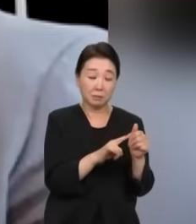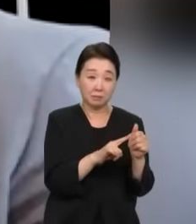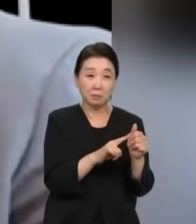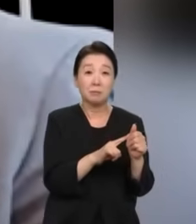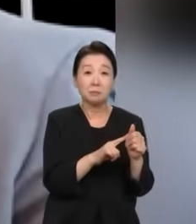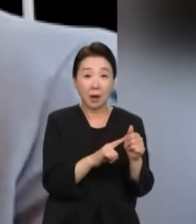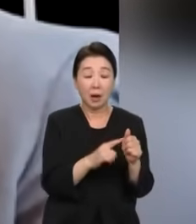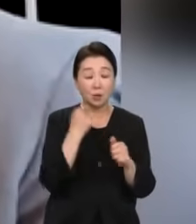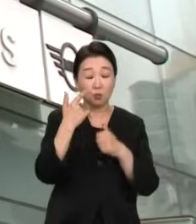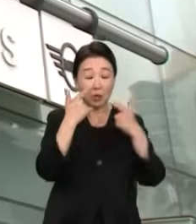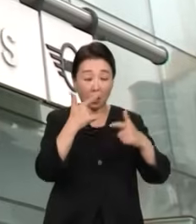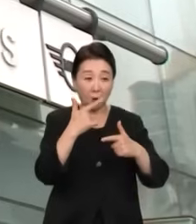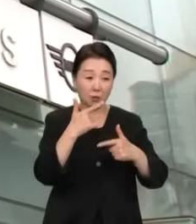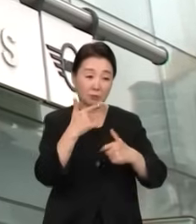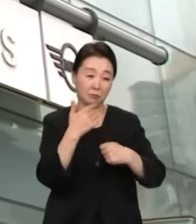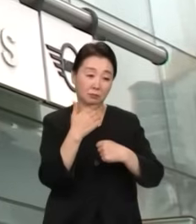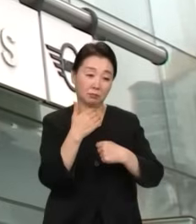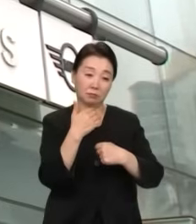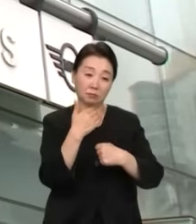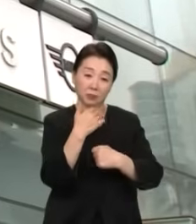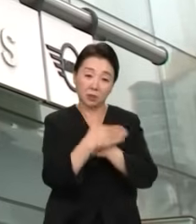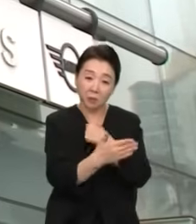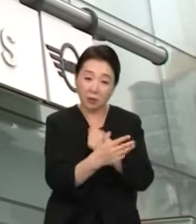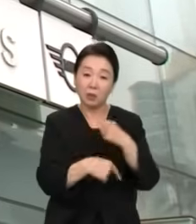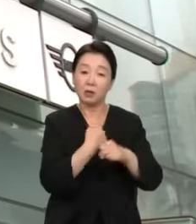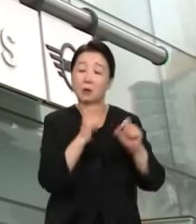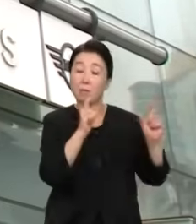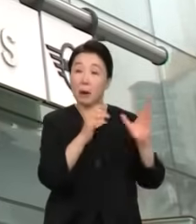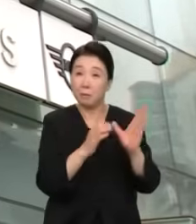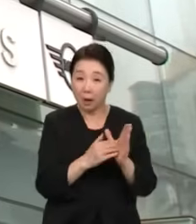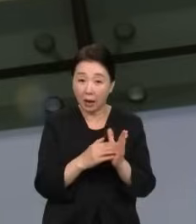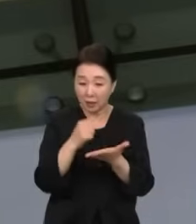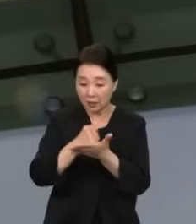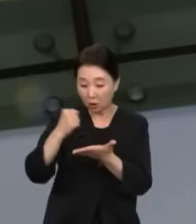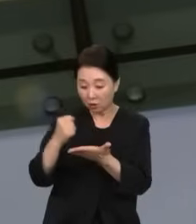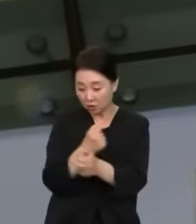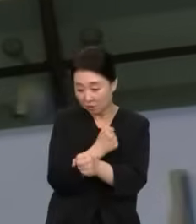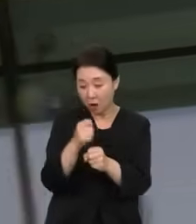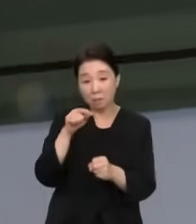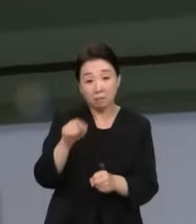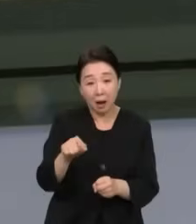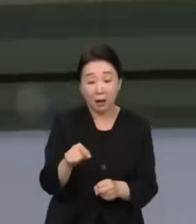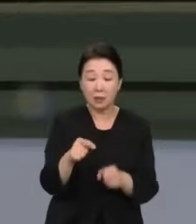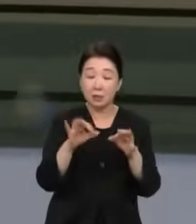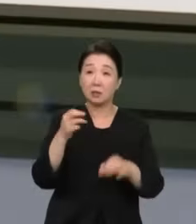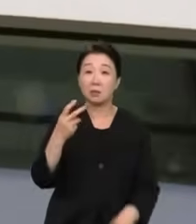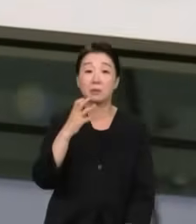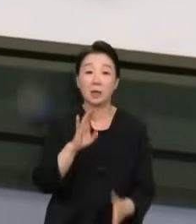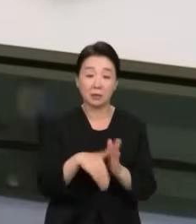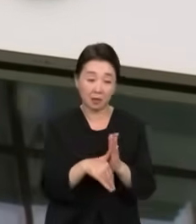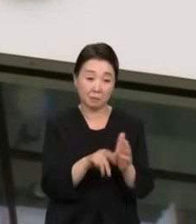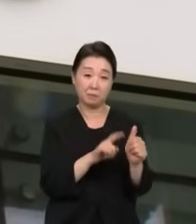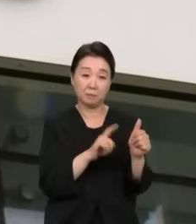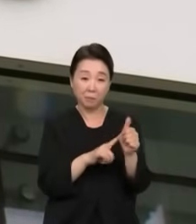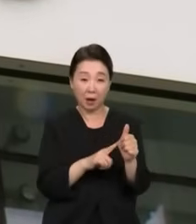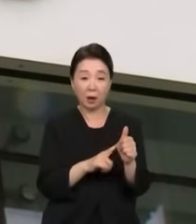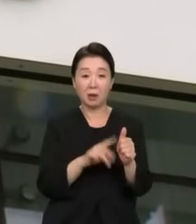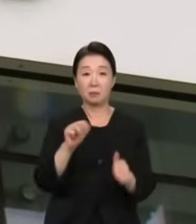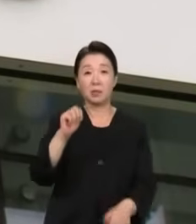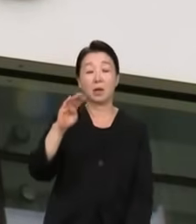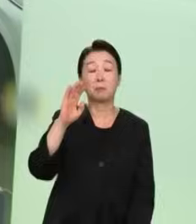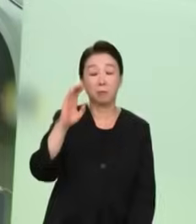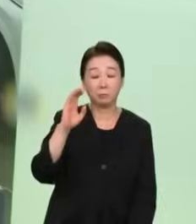2년이 확정됐습니다 그런데 장고 증명서를 위조했던 2013년 김씨는 BMW 공식 딜러사인 도이치